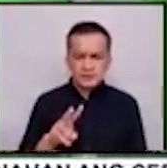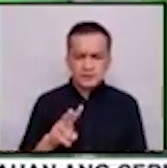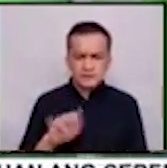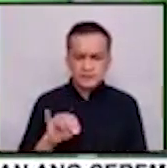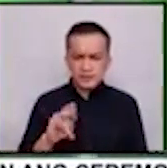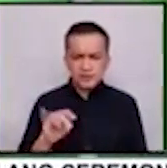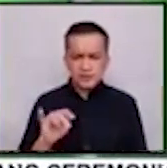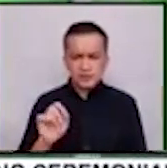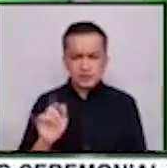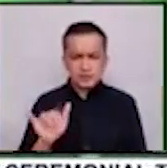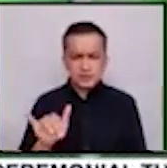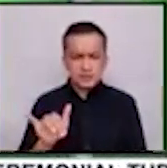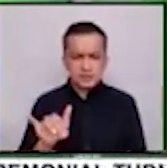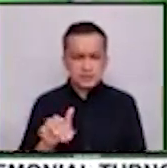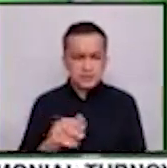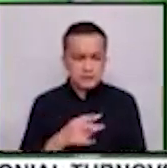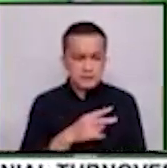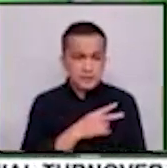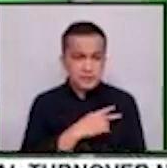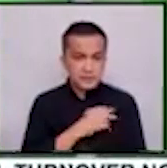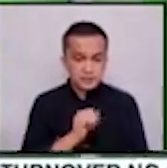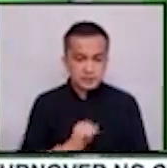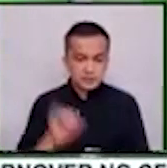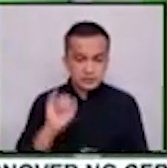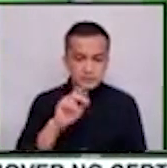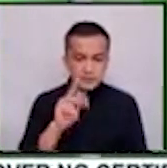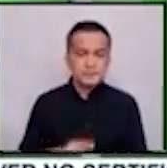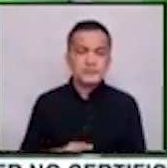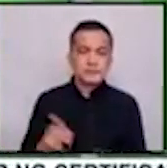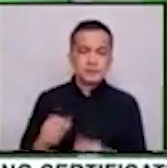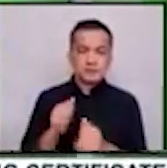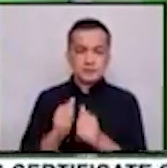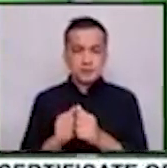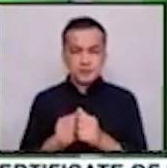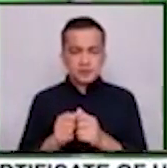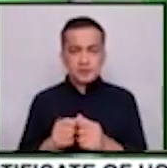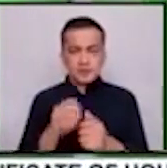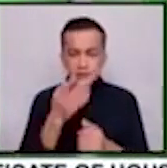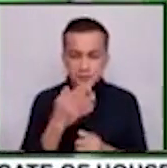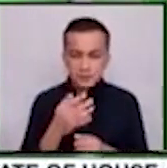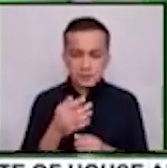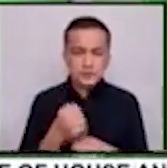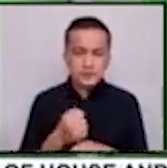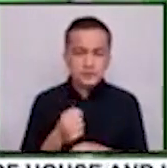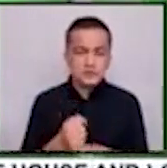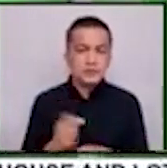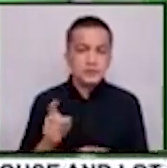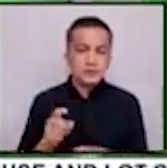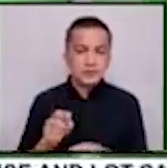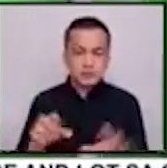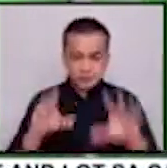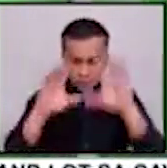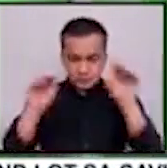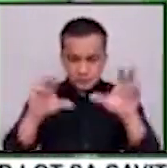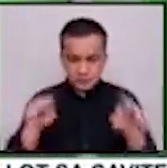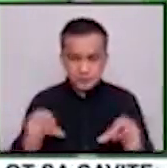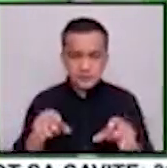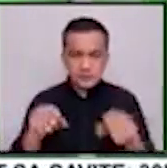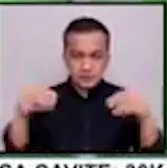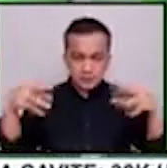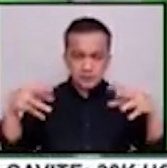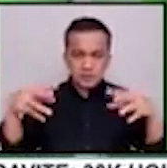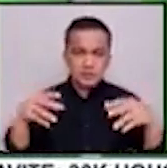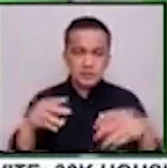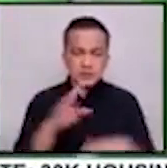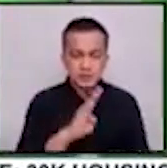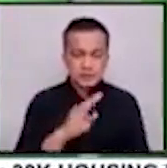sa Pilipinas. Samantalang naging makahulugan at makulay ang ginanap na Christmas tree lighting ceremony sa Batasang Pambansa.